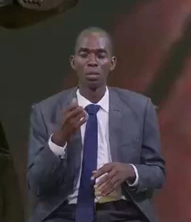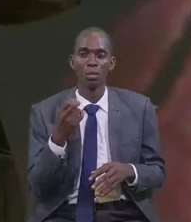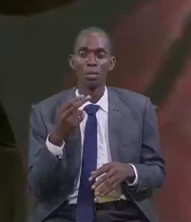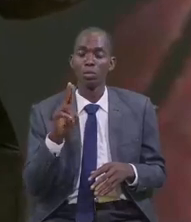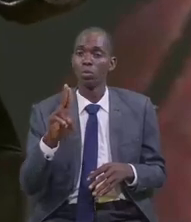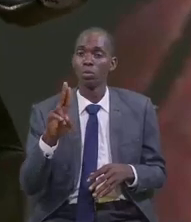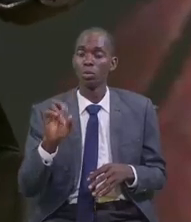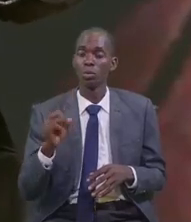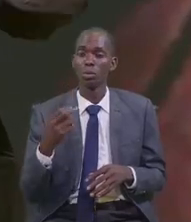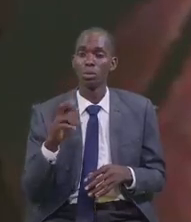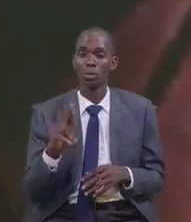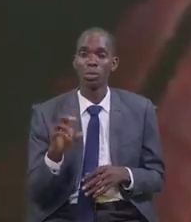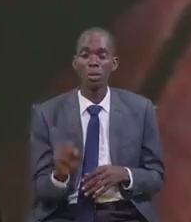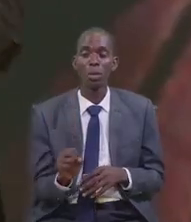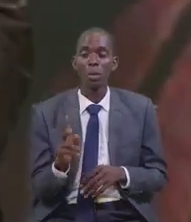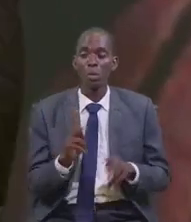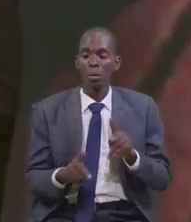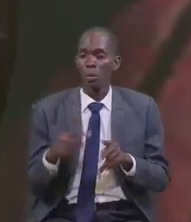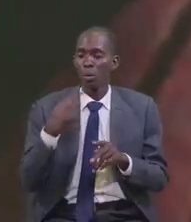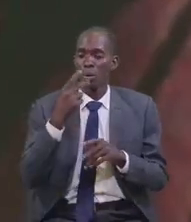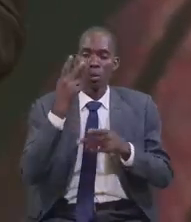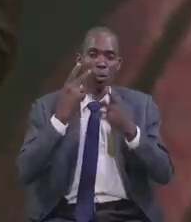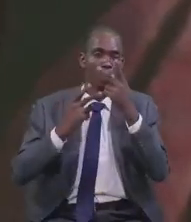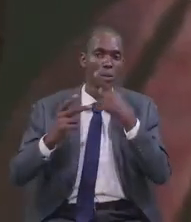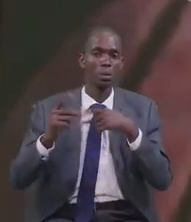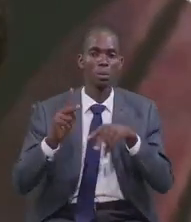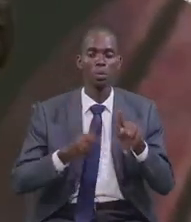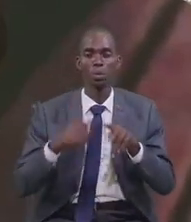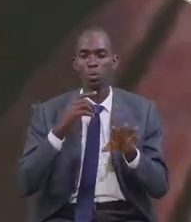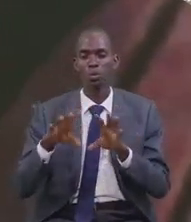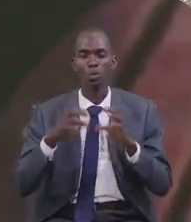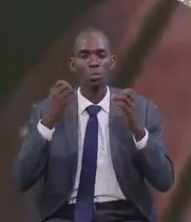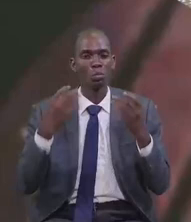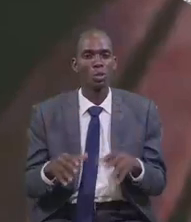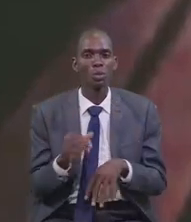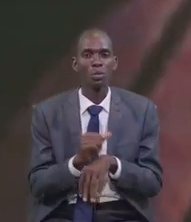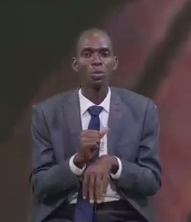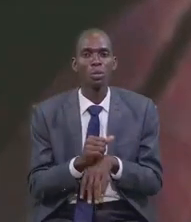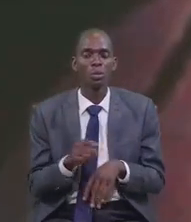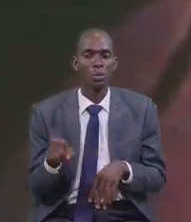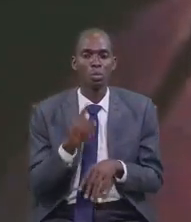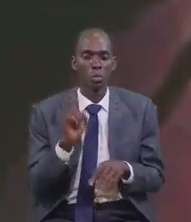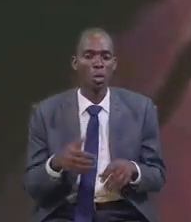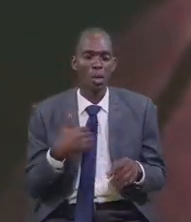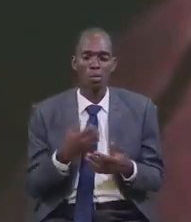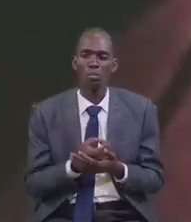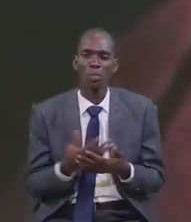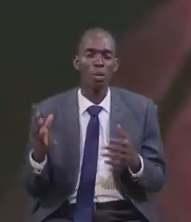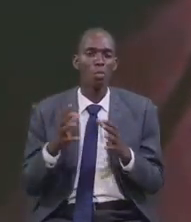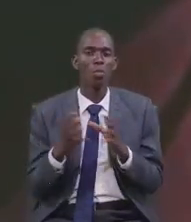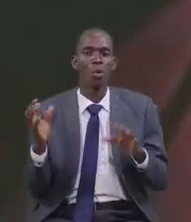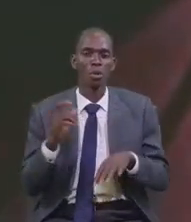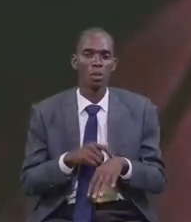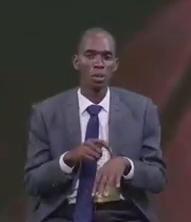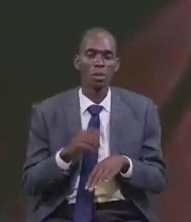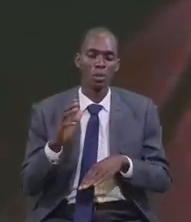surveillants. Les gens qui chassent les démons, alors ce sont des gens qui doivent passer